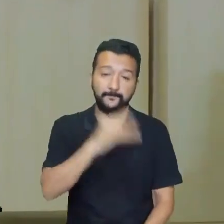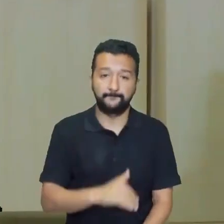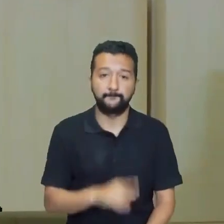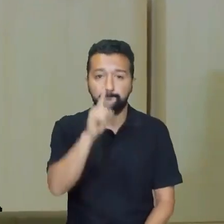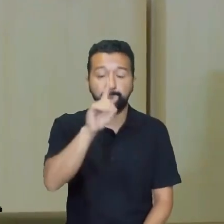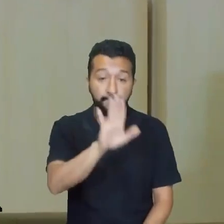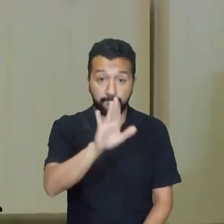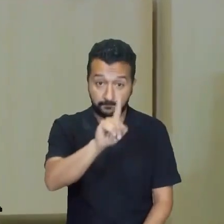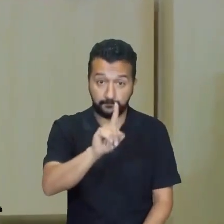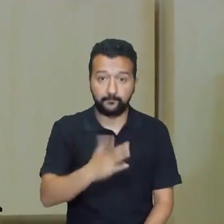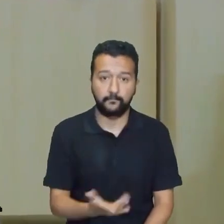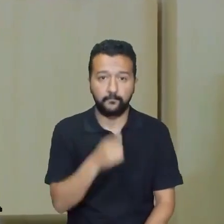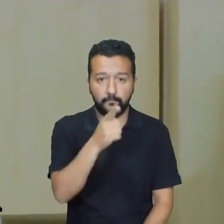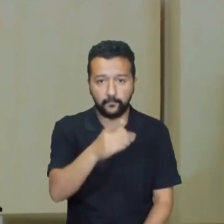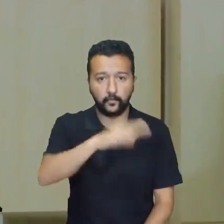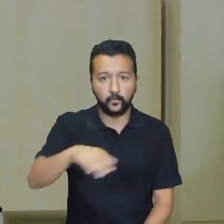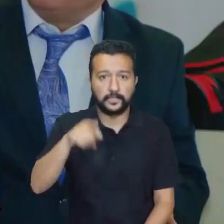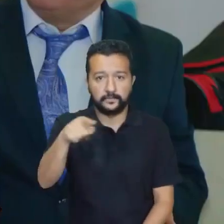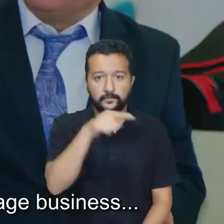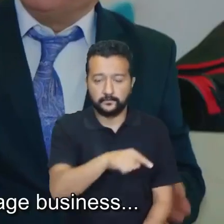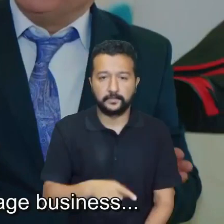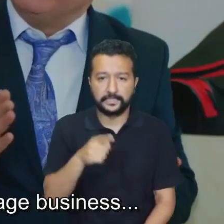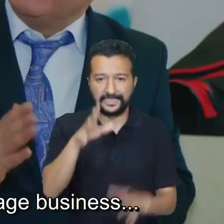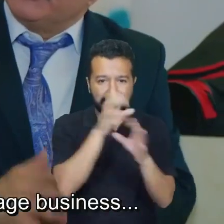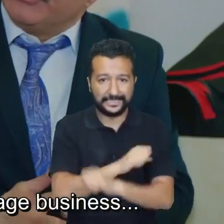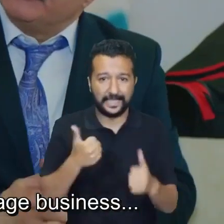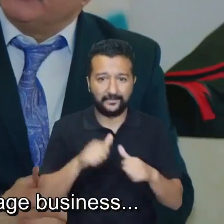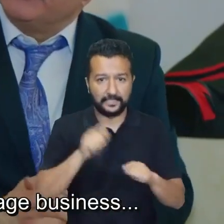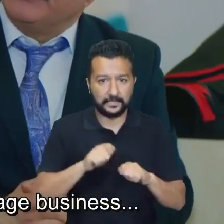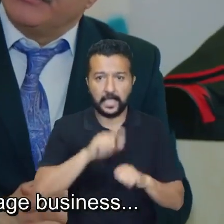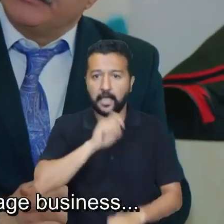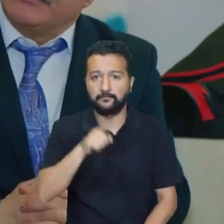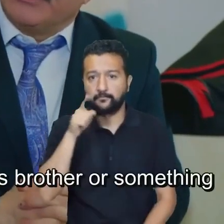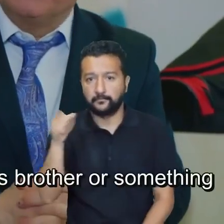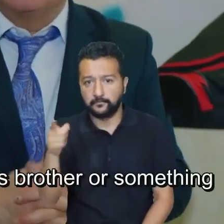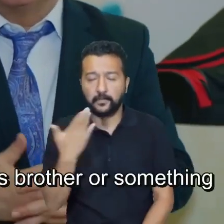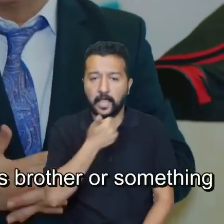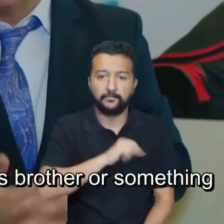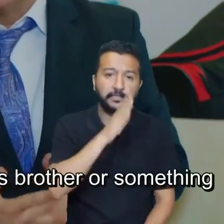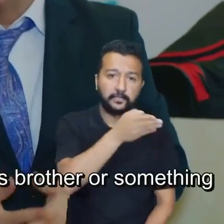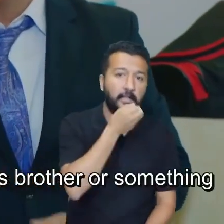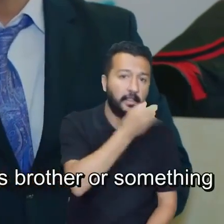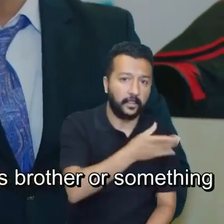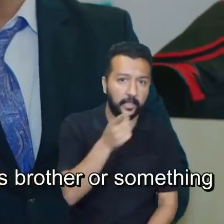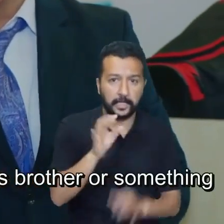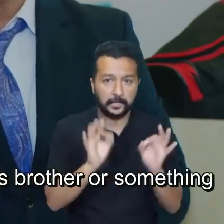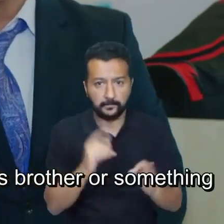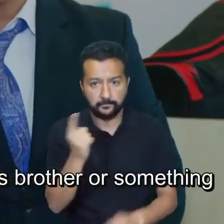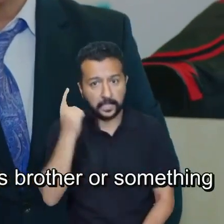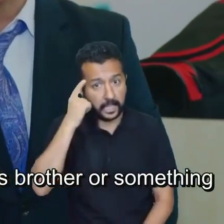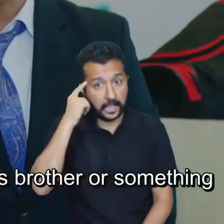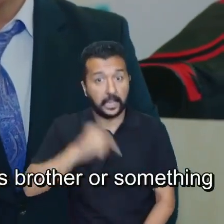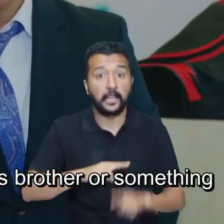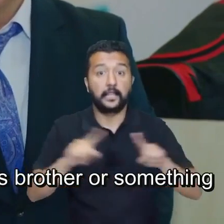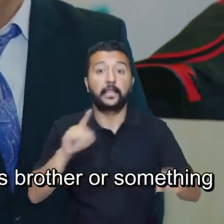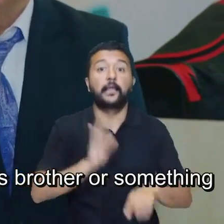Ha, bir saniye. Çocuklar, şimdi siz bu gizli evlilik işini amcamız gider, abisine söyler falan diye bir şey